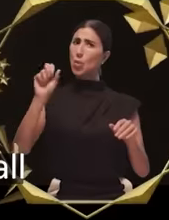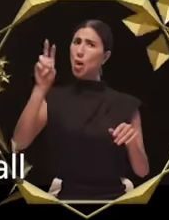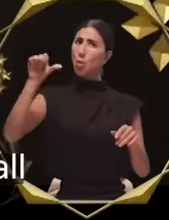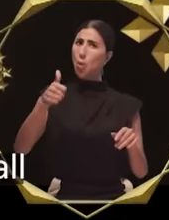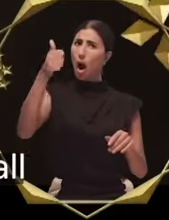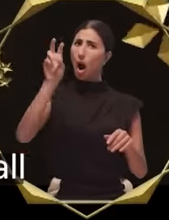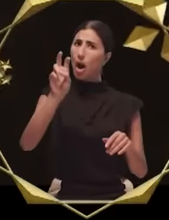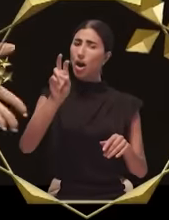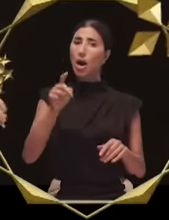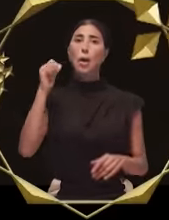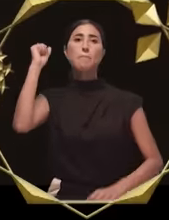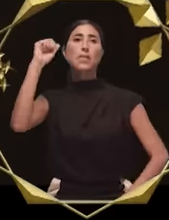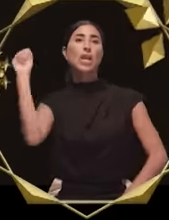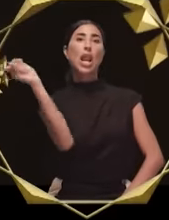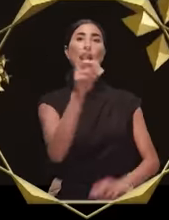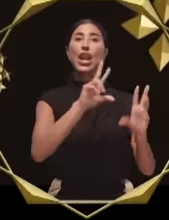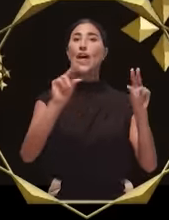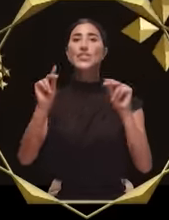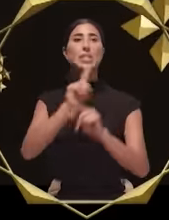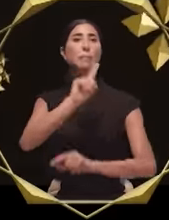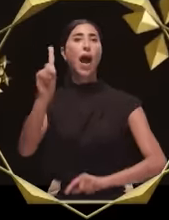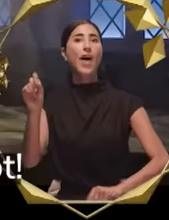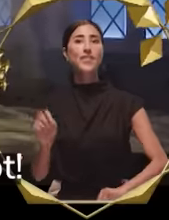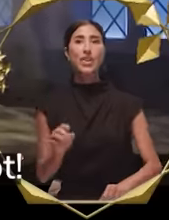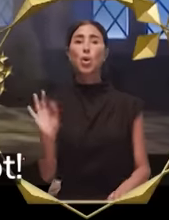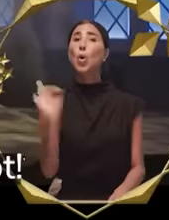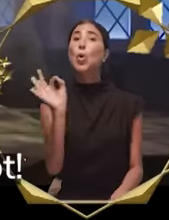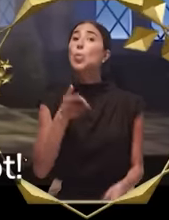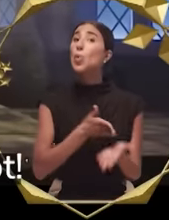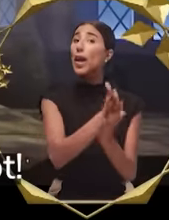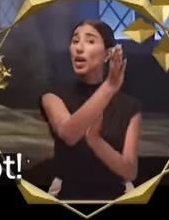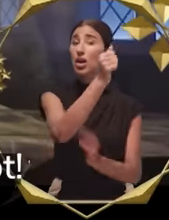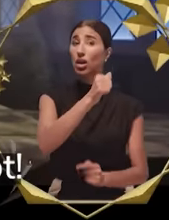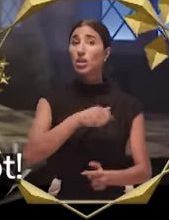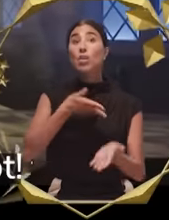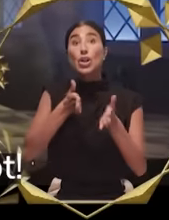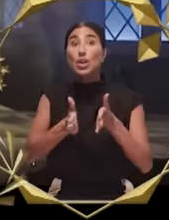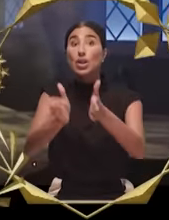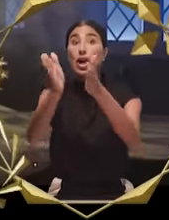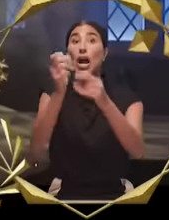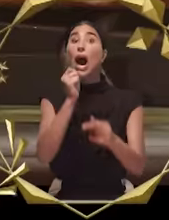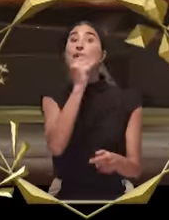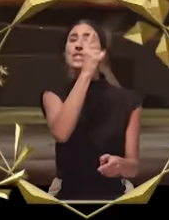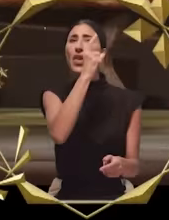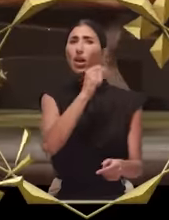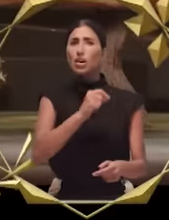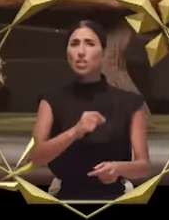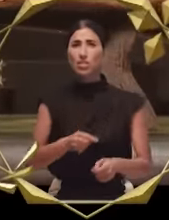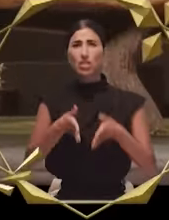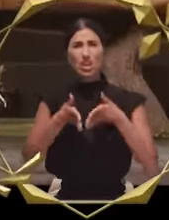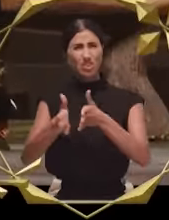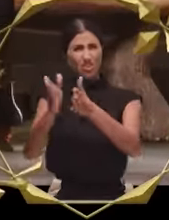ساحر بالإطلاق، لكن كيف أدل السكة؟ الدرب الأصفر بلا شكة. الدرب